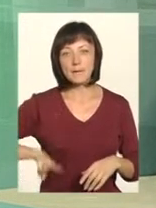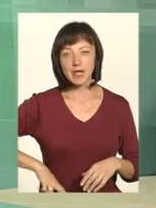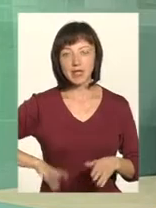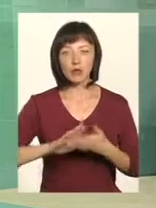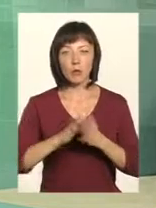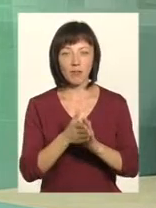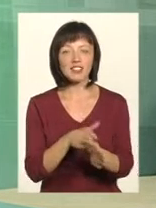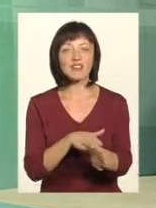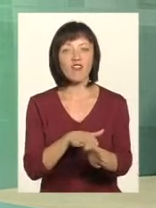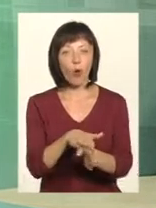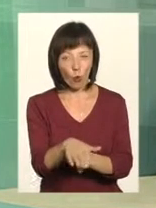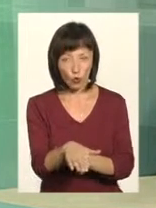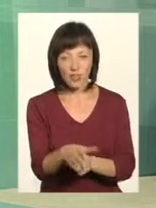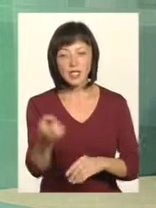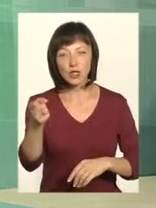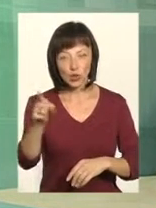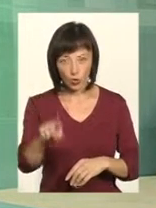то